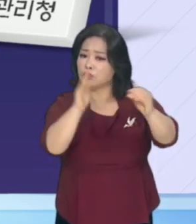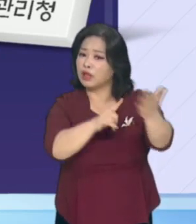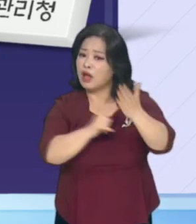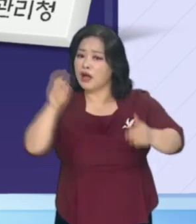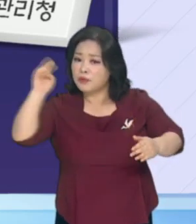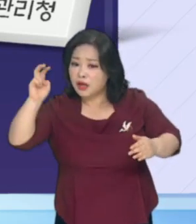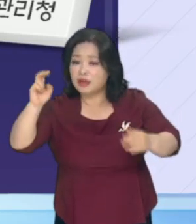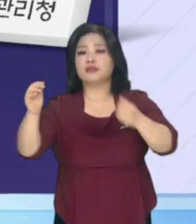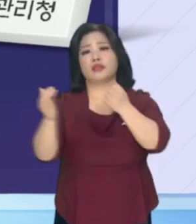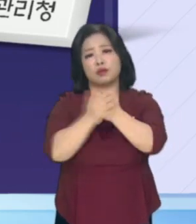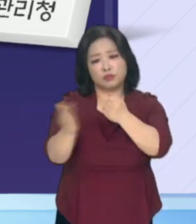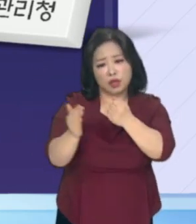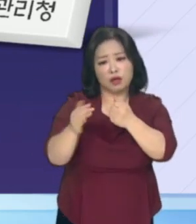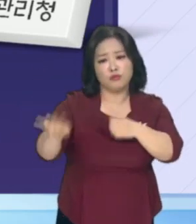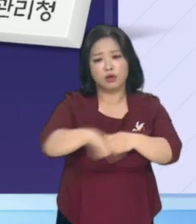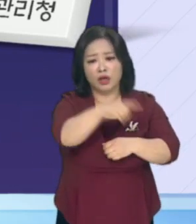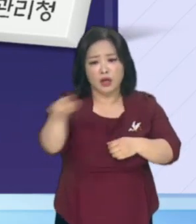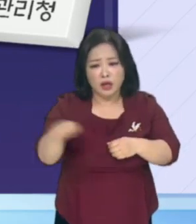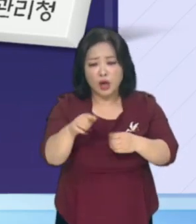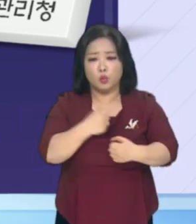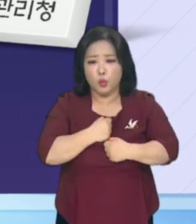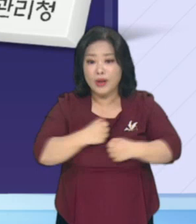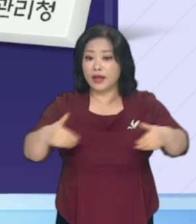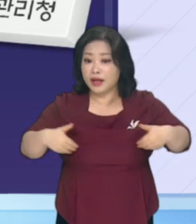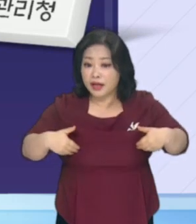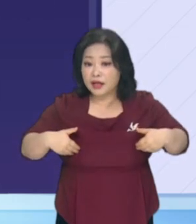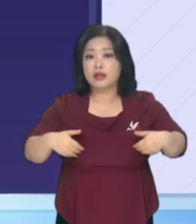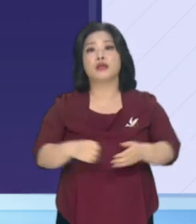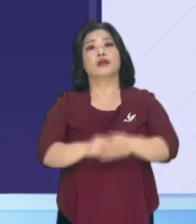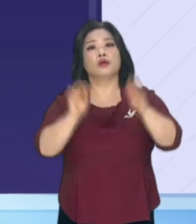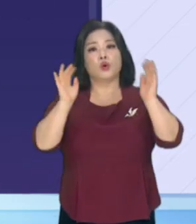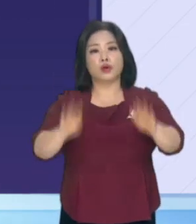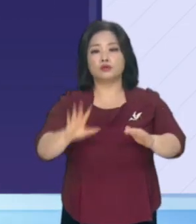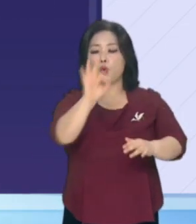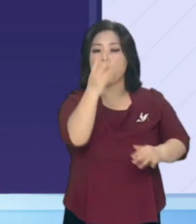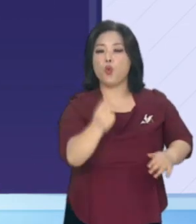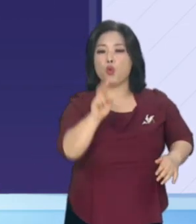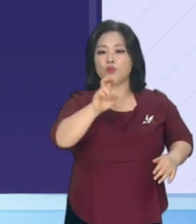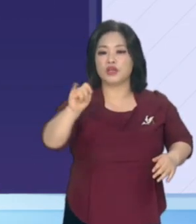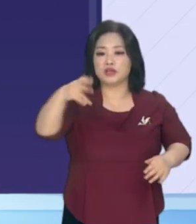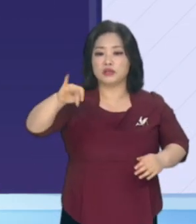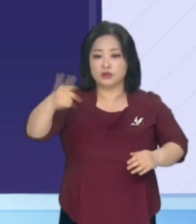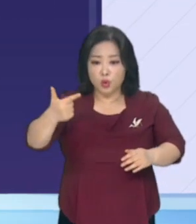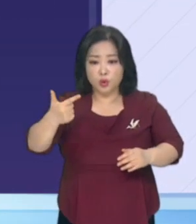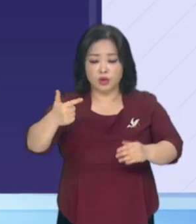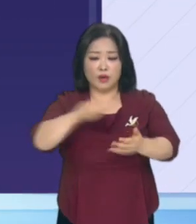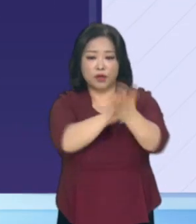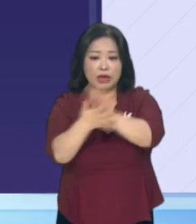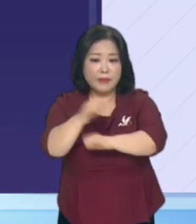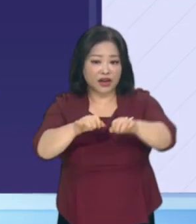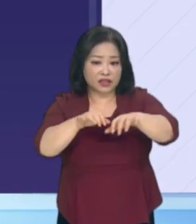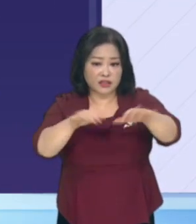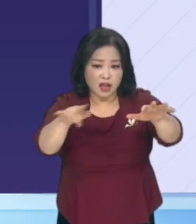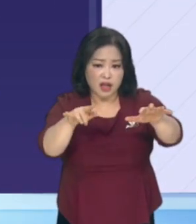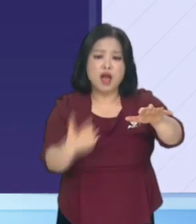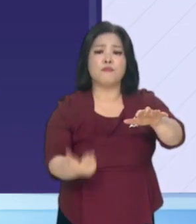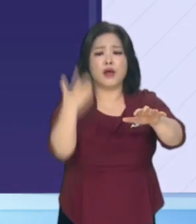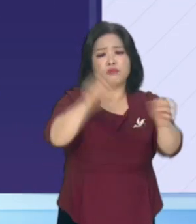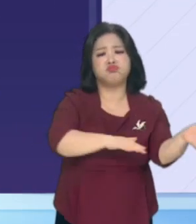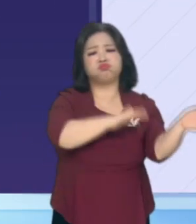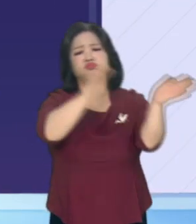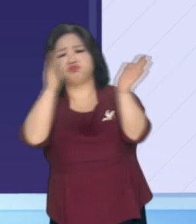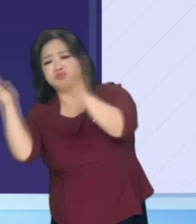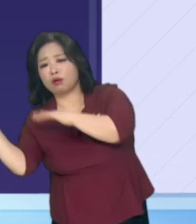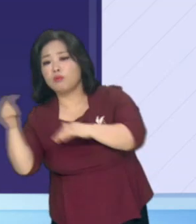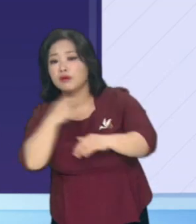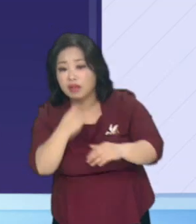만큼 절대 방심해서는 안 되겠습니다. 관건은 오미크론 유행의 정점이 하루빨리 지나가는 것일 텐데요.